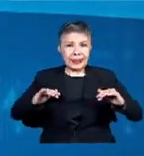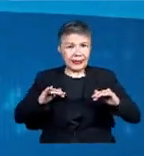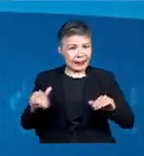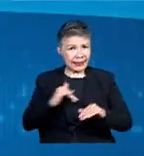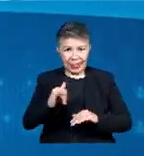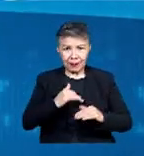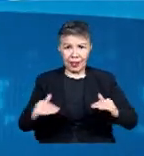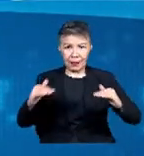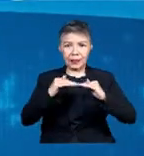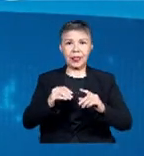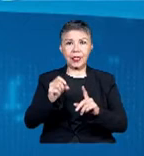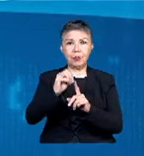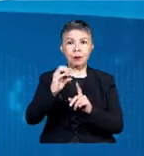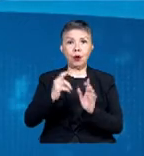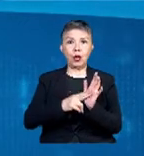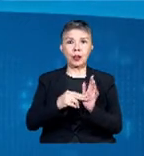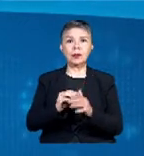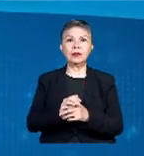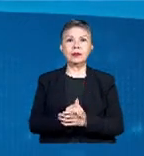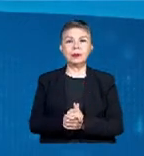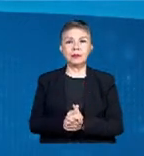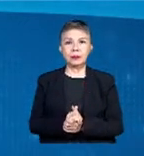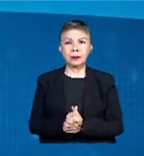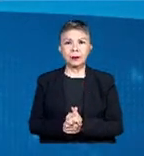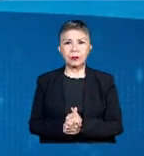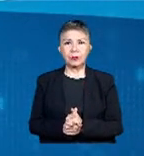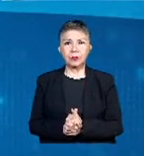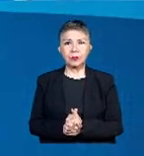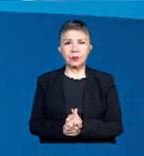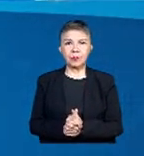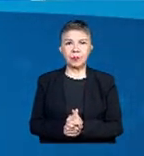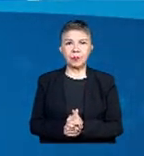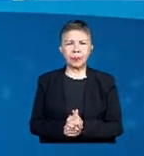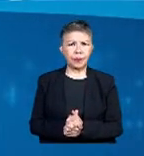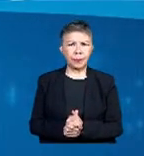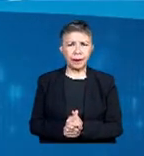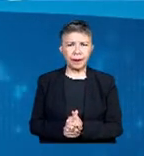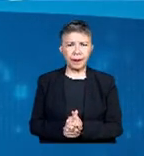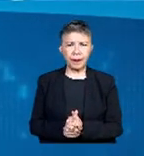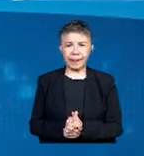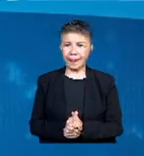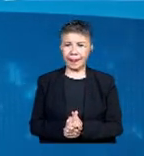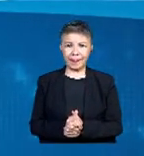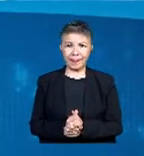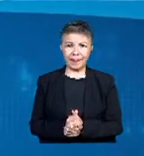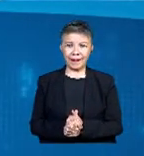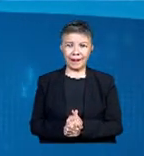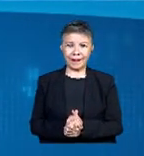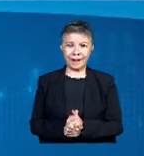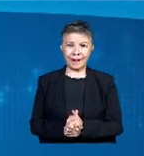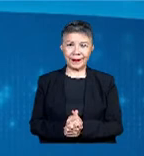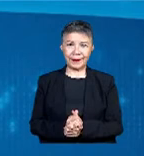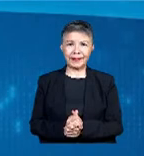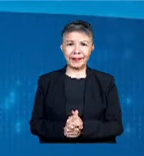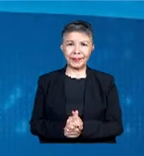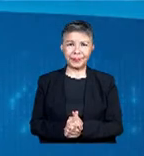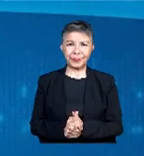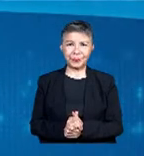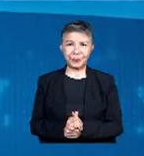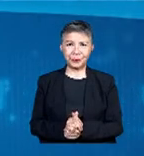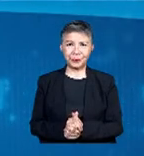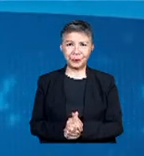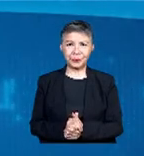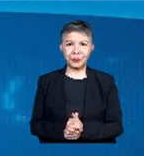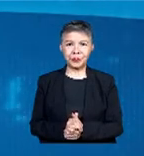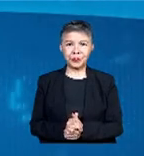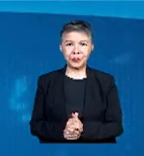bahwa mereka tidak boleh kita bedakan. Ya. Apakah bisa menjelaskan lebih? Seperti ada